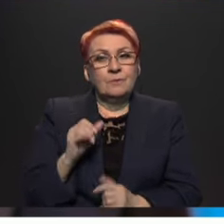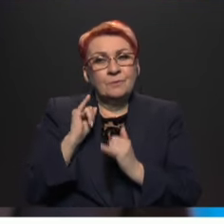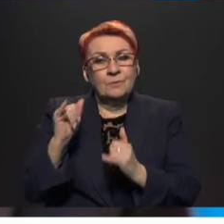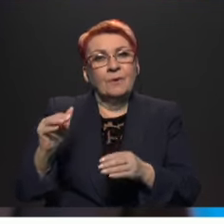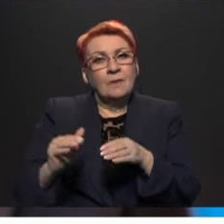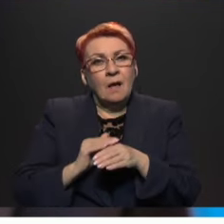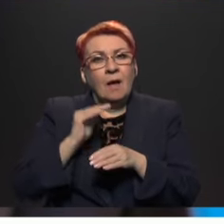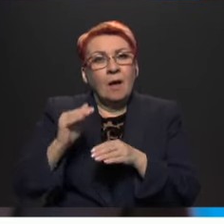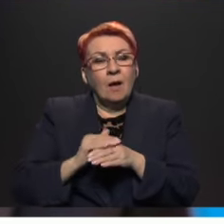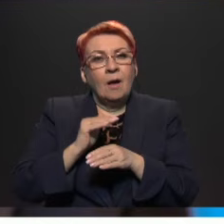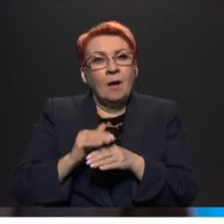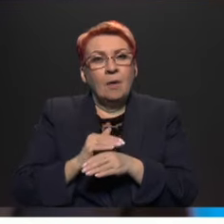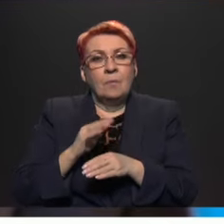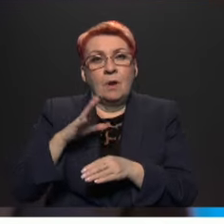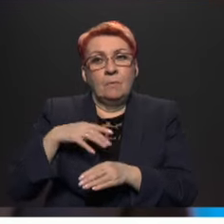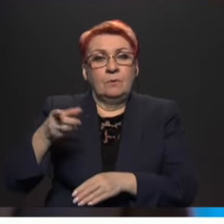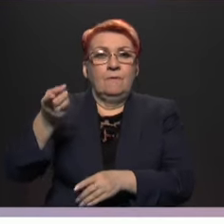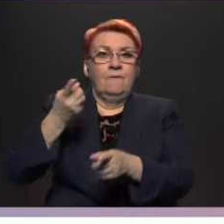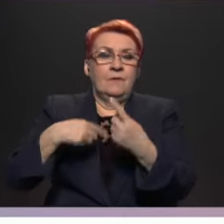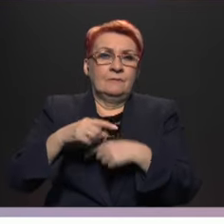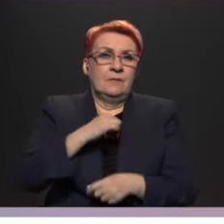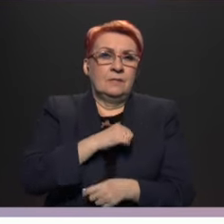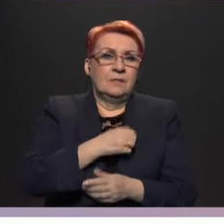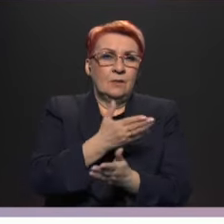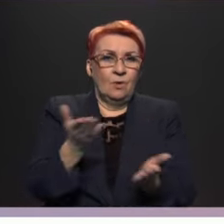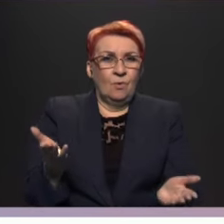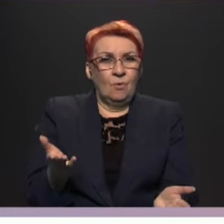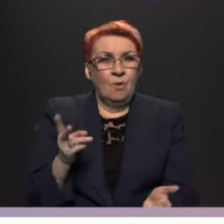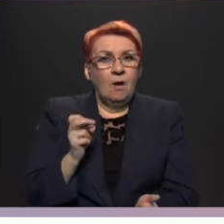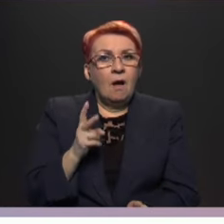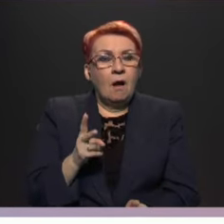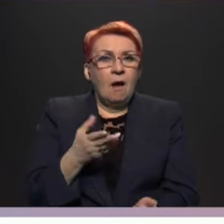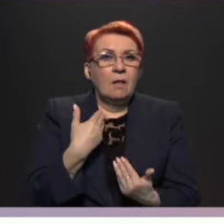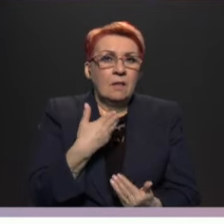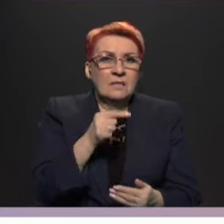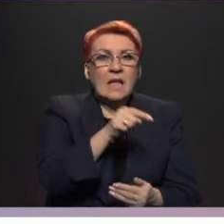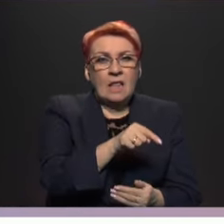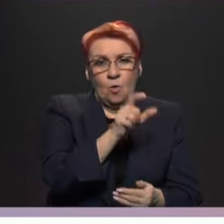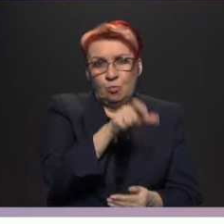добро, добро, а потом возвращается зло. Как быть такому человеку?